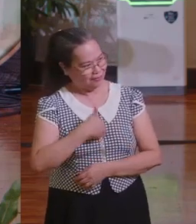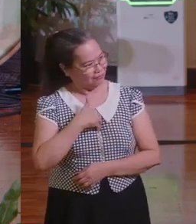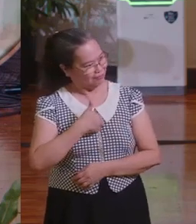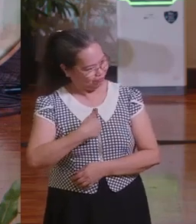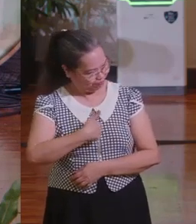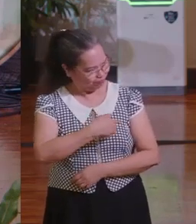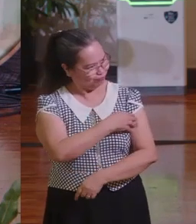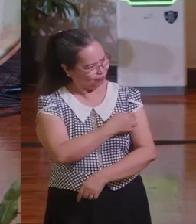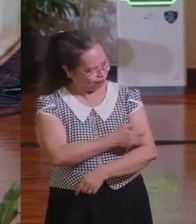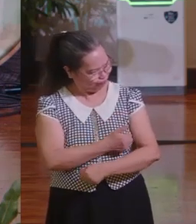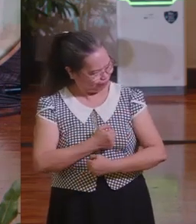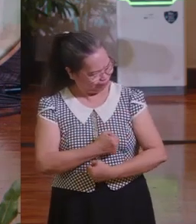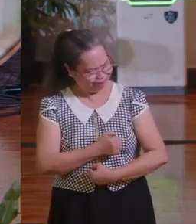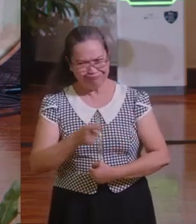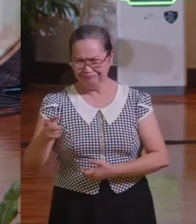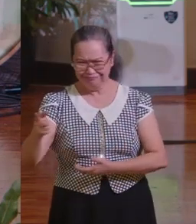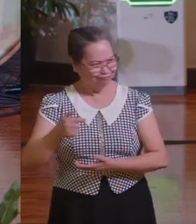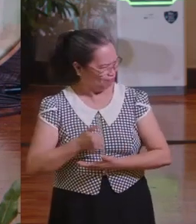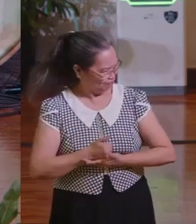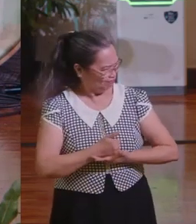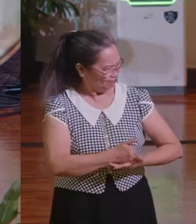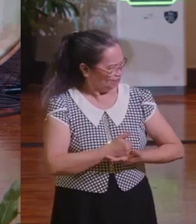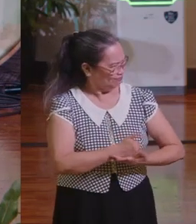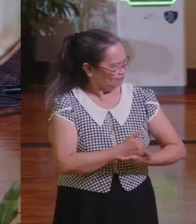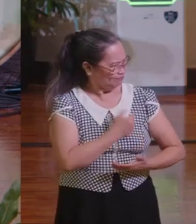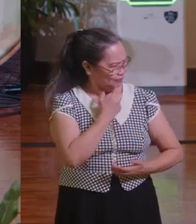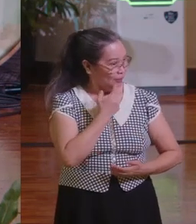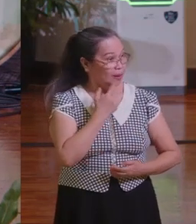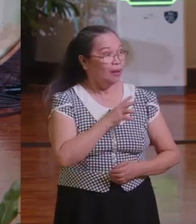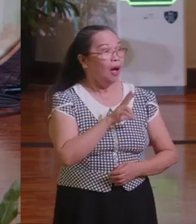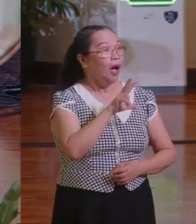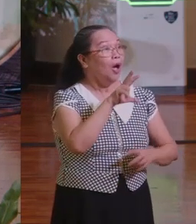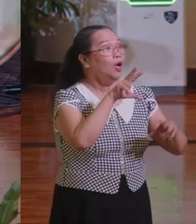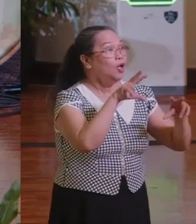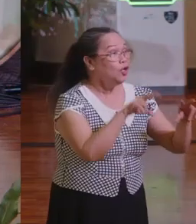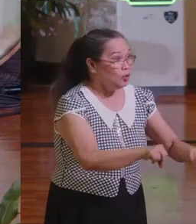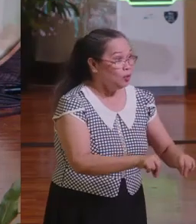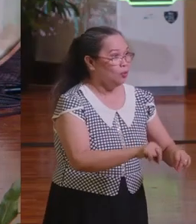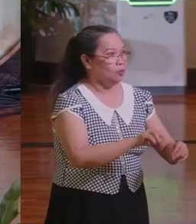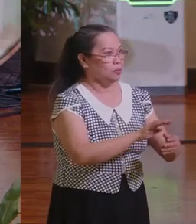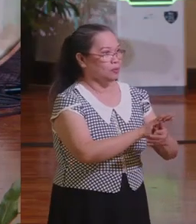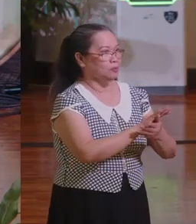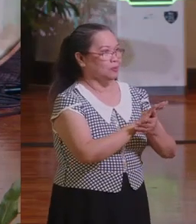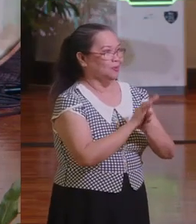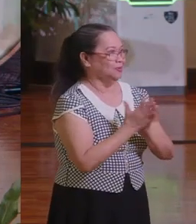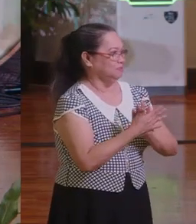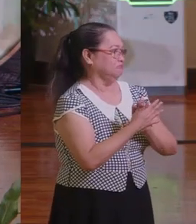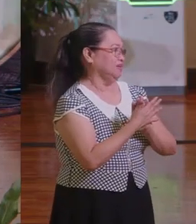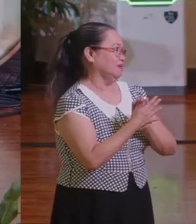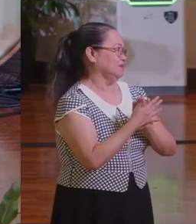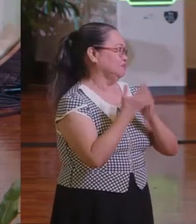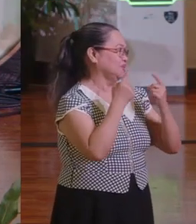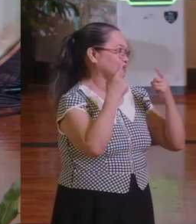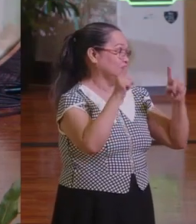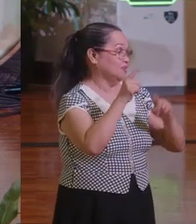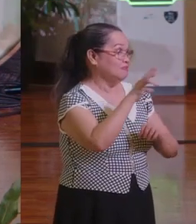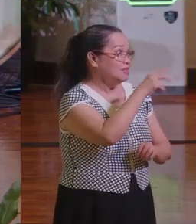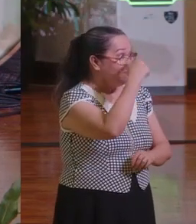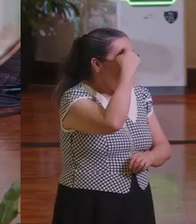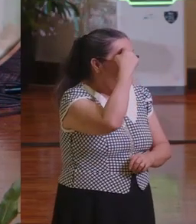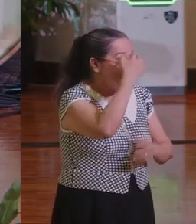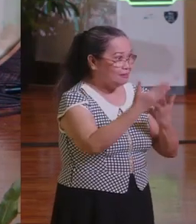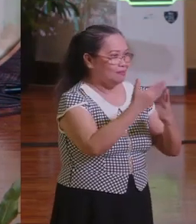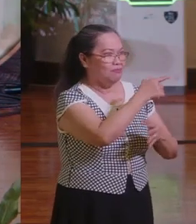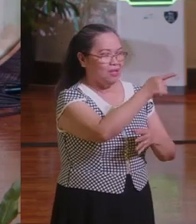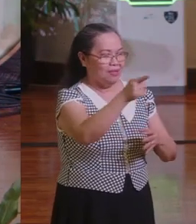pinakamagaling. In fact, mga kapatid, yung mga tumutulong sa iba na naging epektibo ay yung mga nag-iisip na maaari